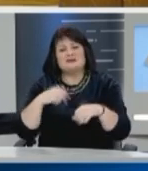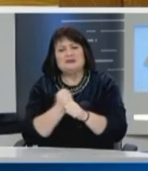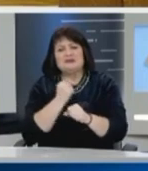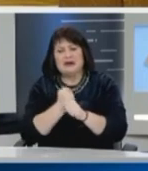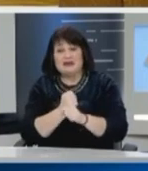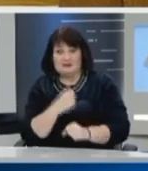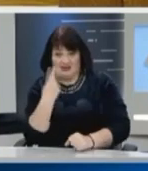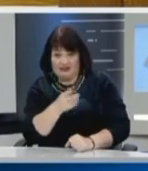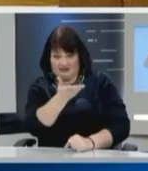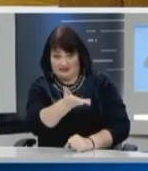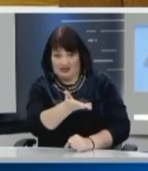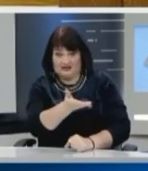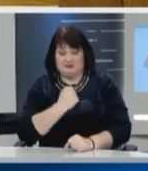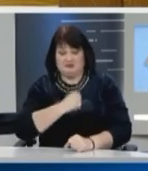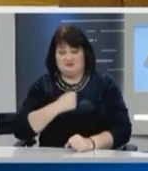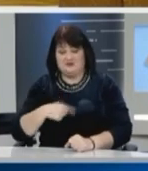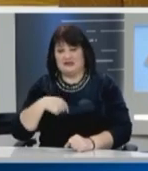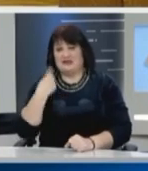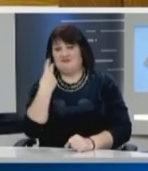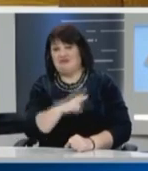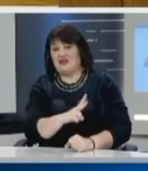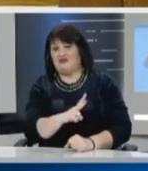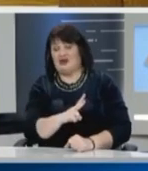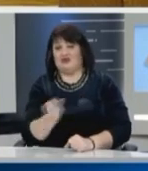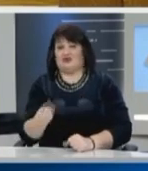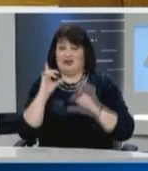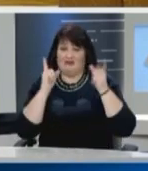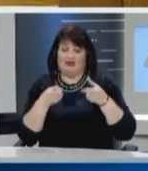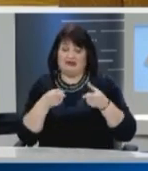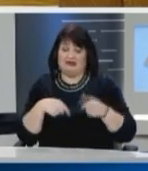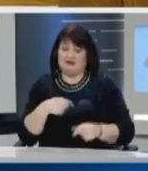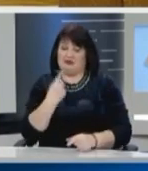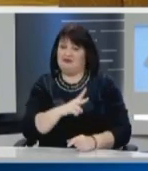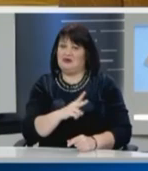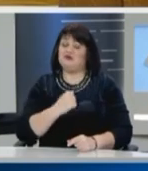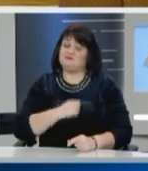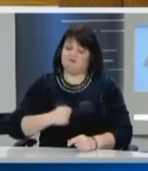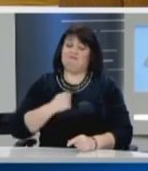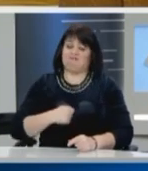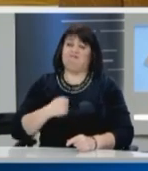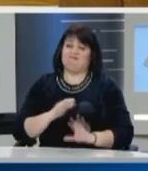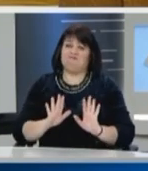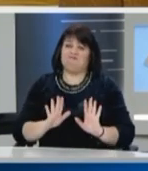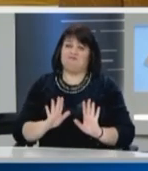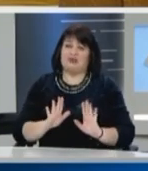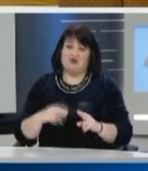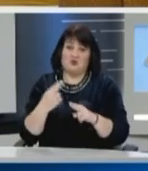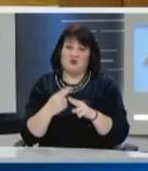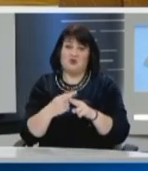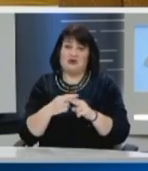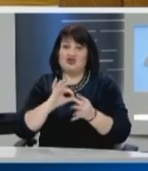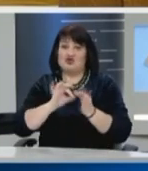και φυσικά τη δική σας θλιβερή στάση, κύριοι της Νέας Δημοκρατίας. Μια στάση που θα μείνει στην